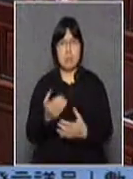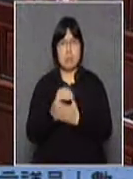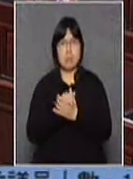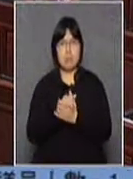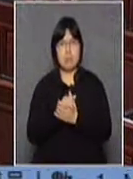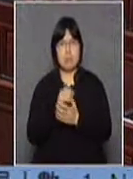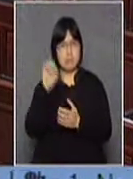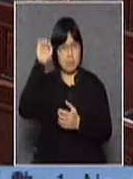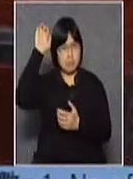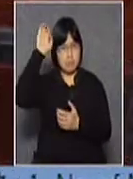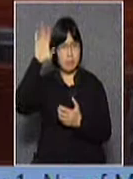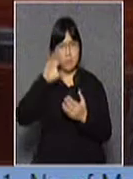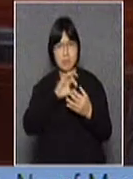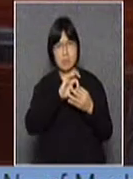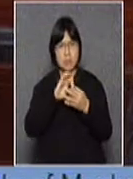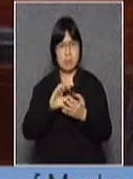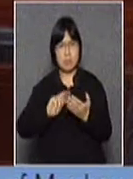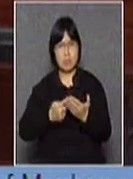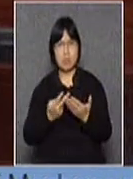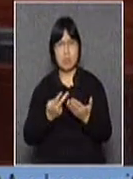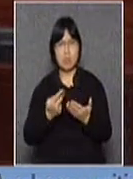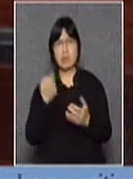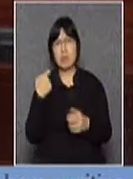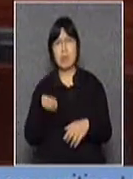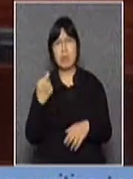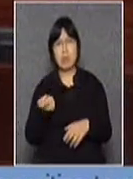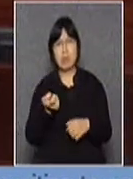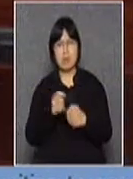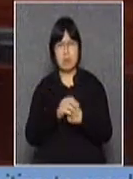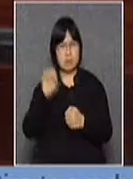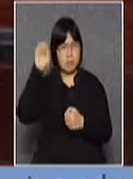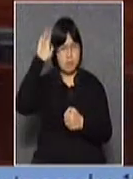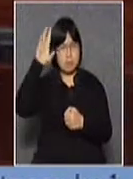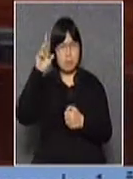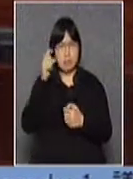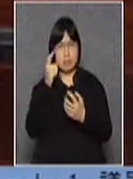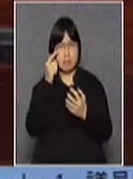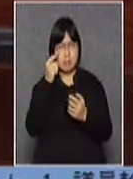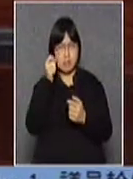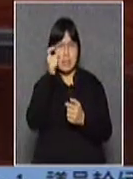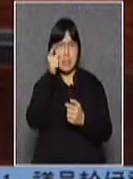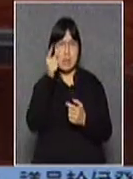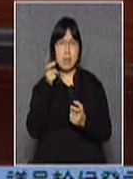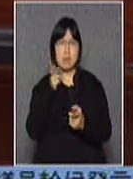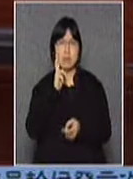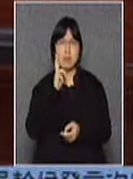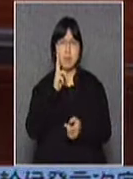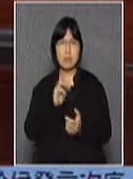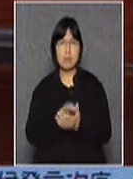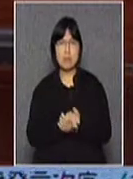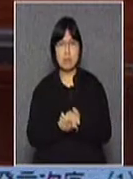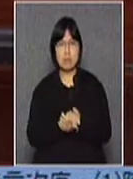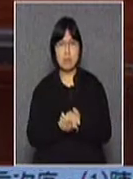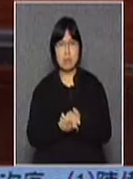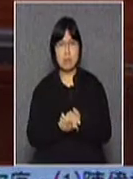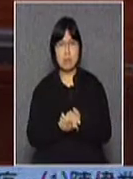動議和有關的修訂，那個理由很簡單。這個動議的精神就是類似這個的，即墨西哥